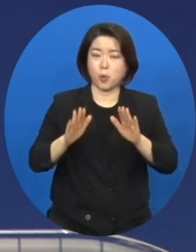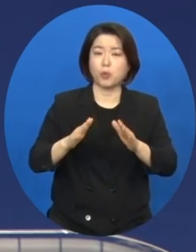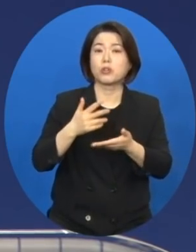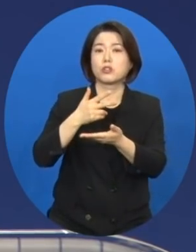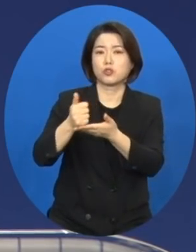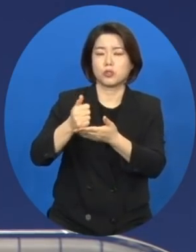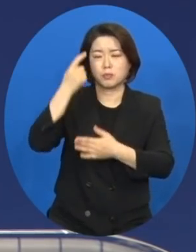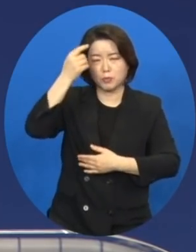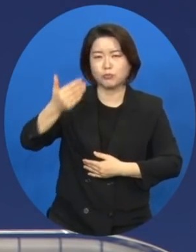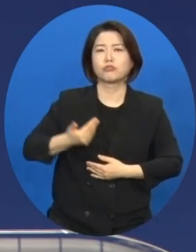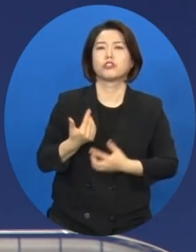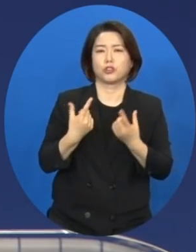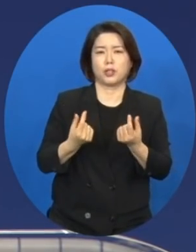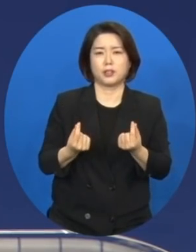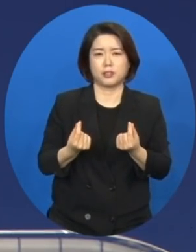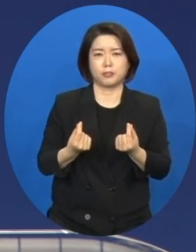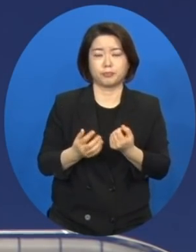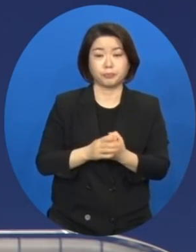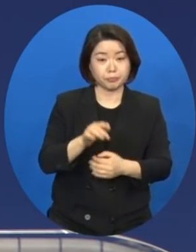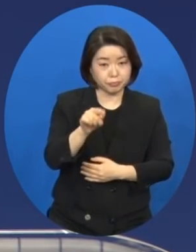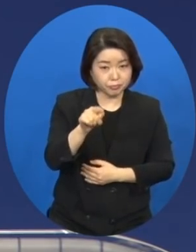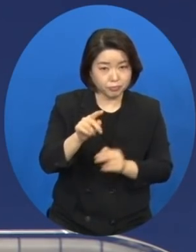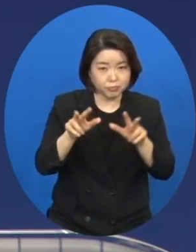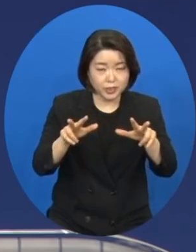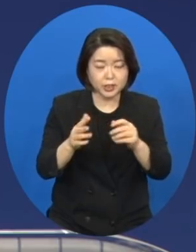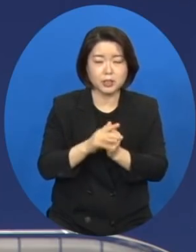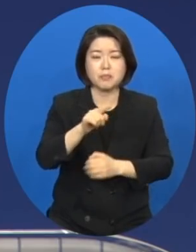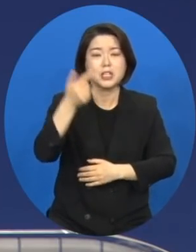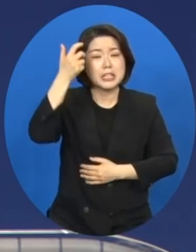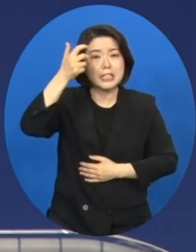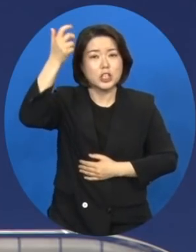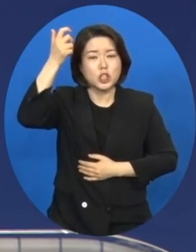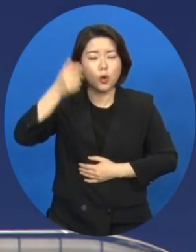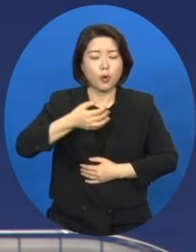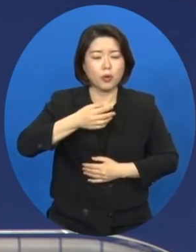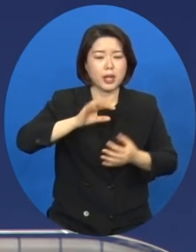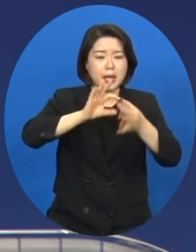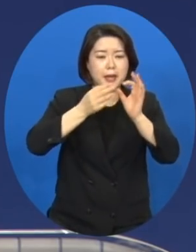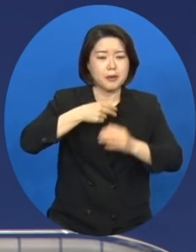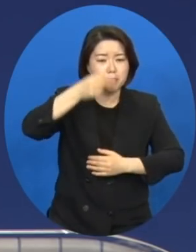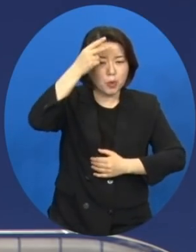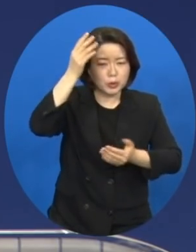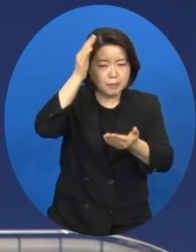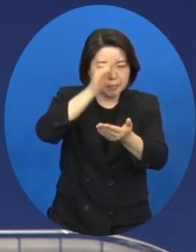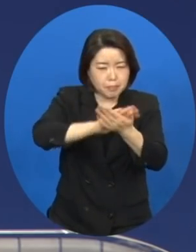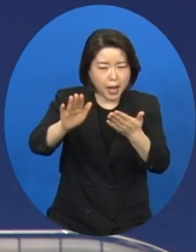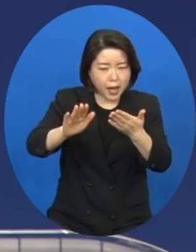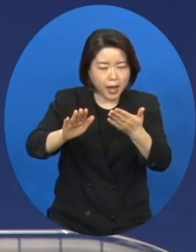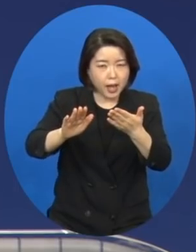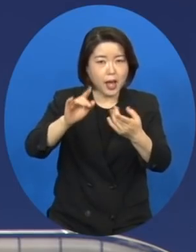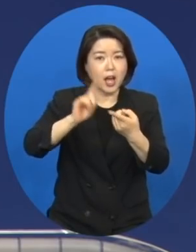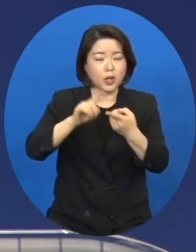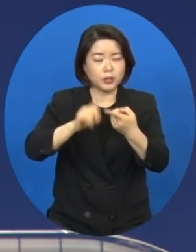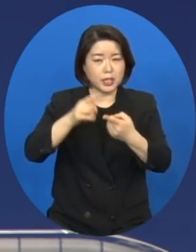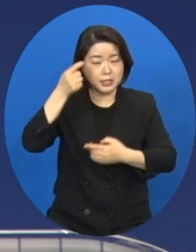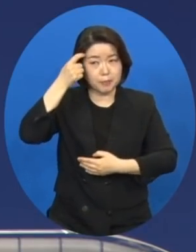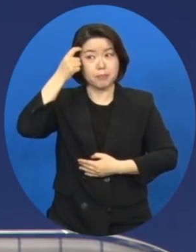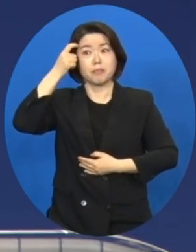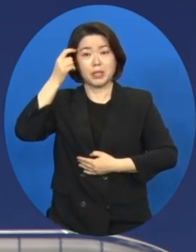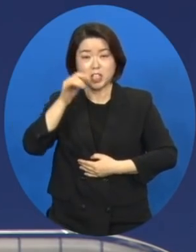우리에게 물으시는 거예요. 너는 지금 너의 영혼의 포도주가 떨어진 상태임을 너는 깨닫느냐는